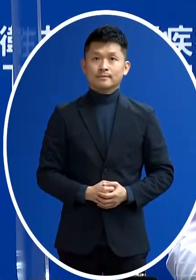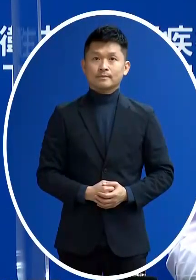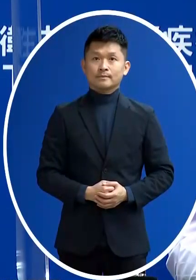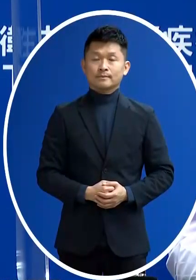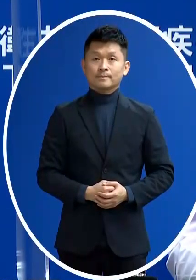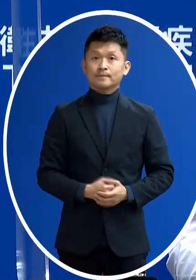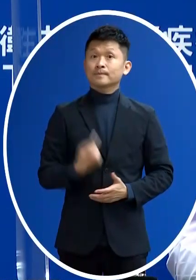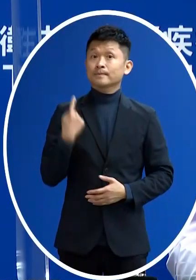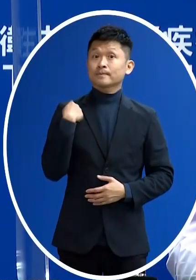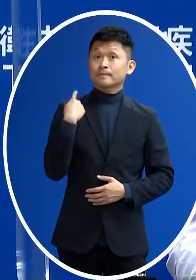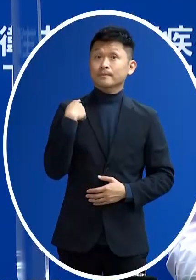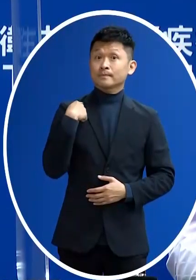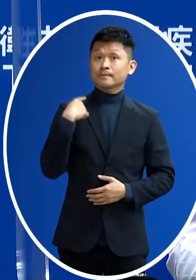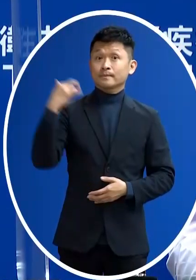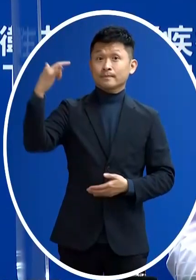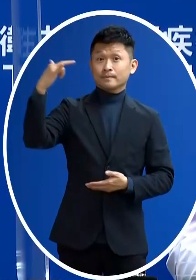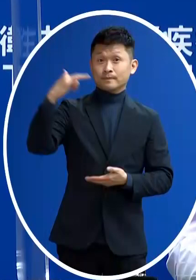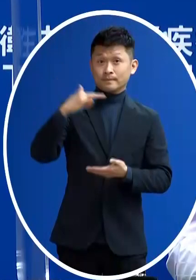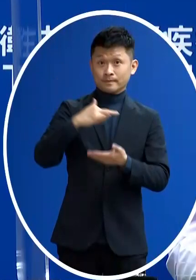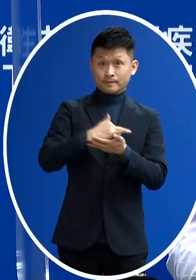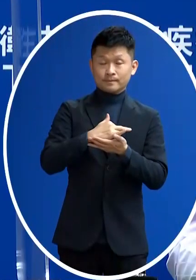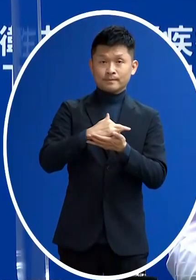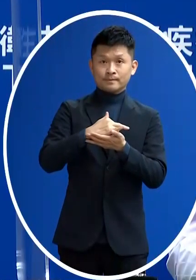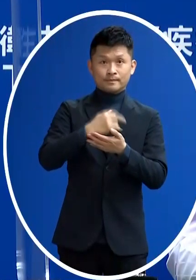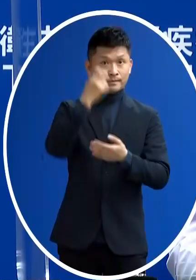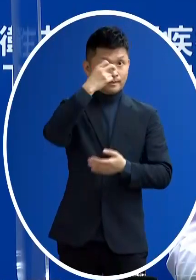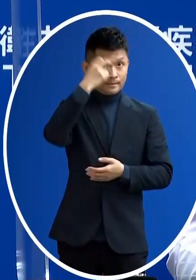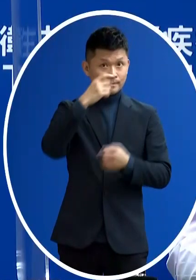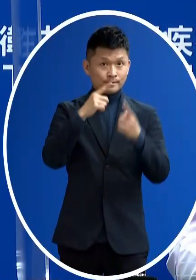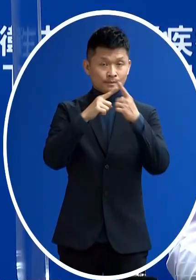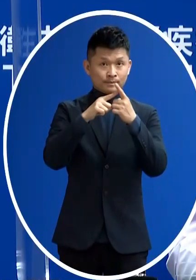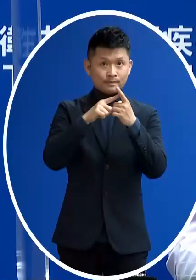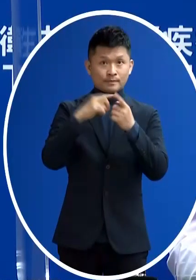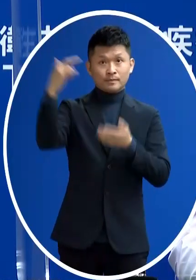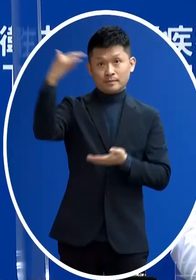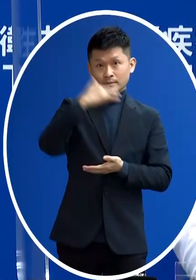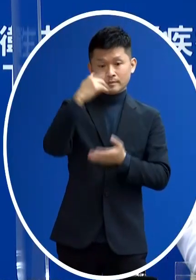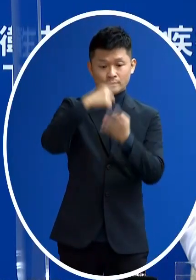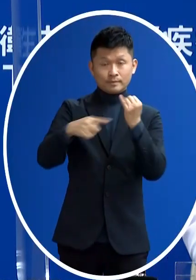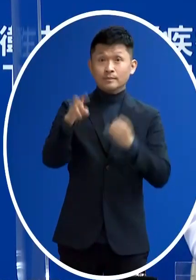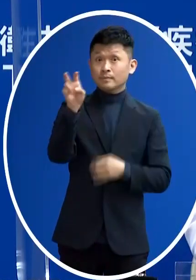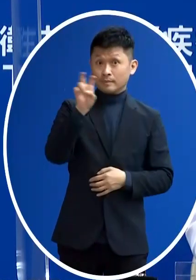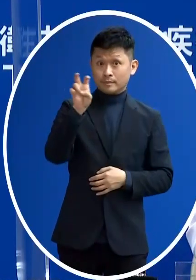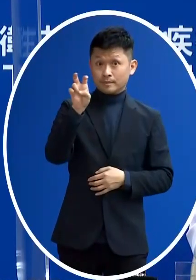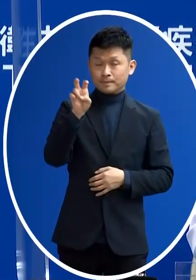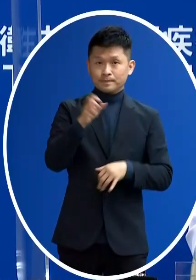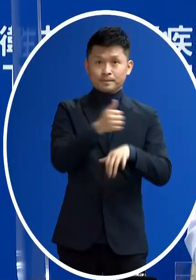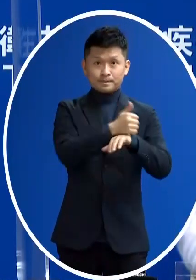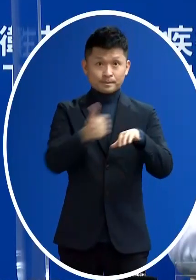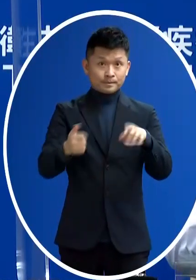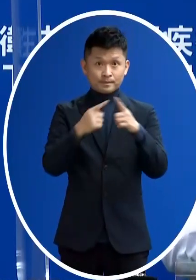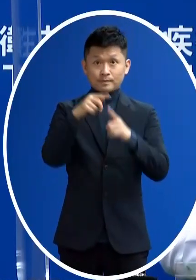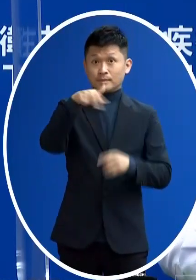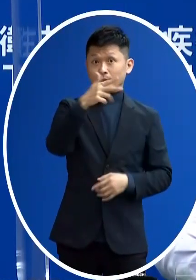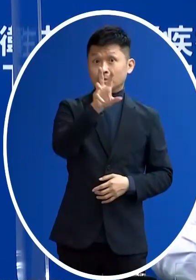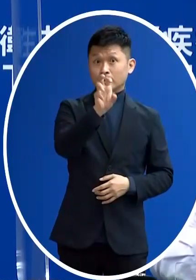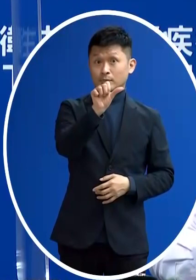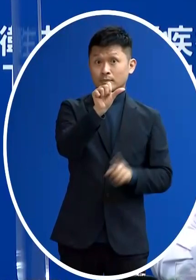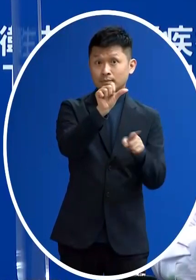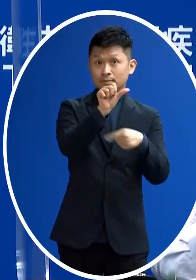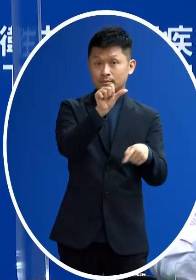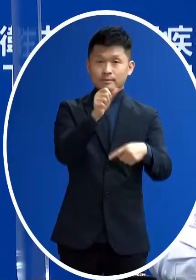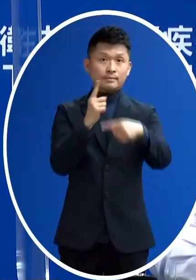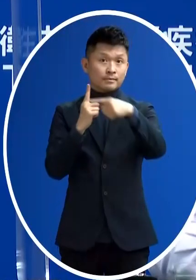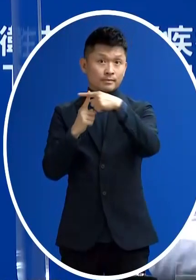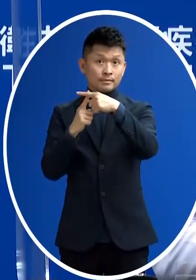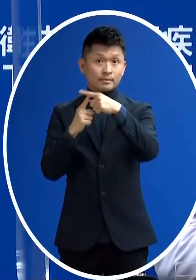那昨天的入境裁剪的有20个航班哈，那实际的人数785人，